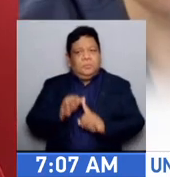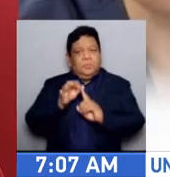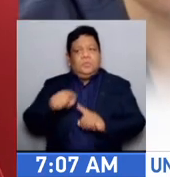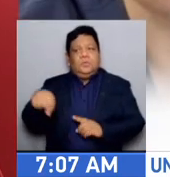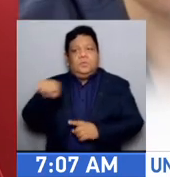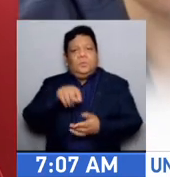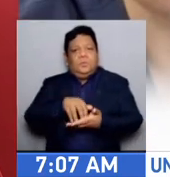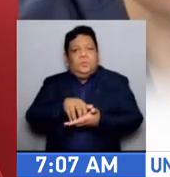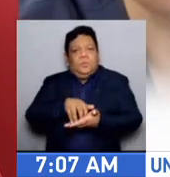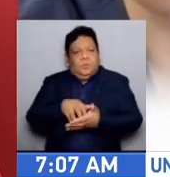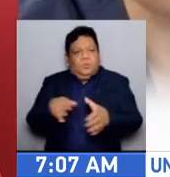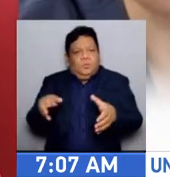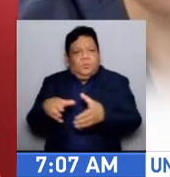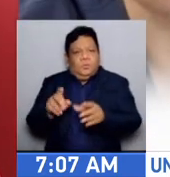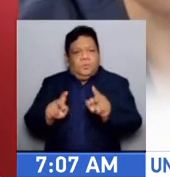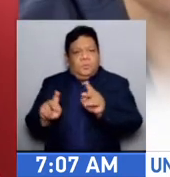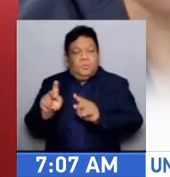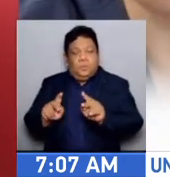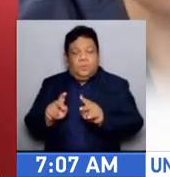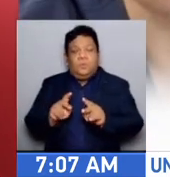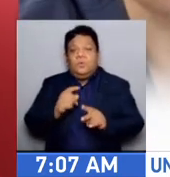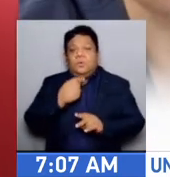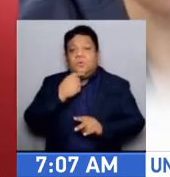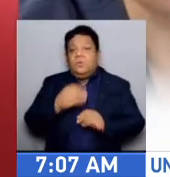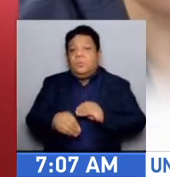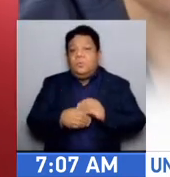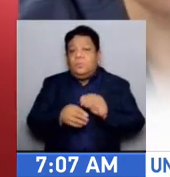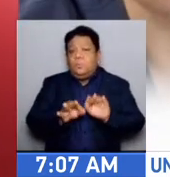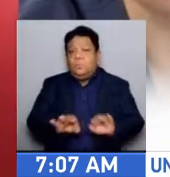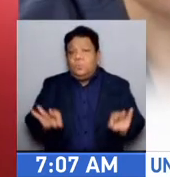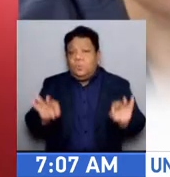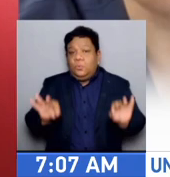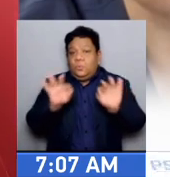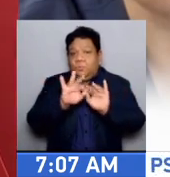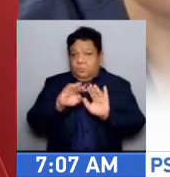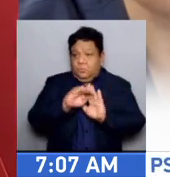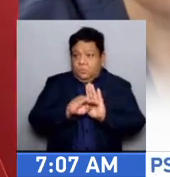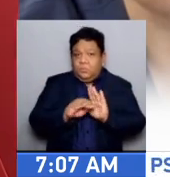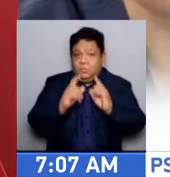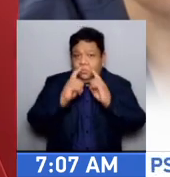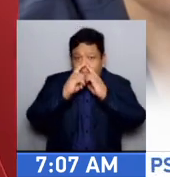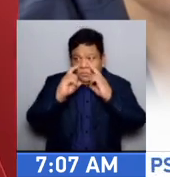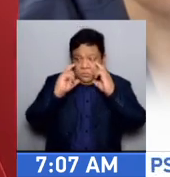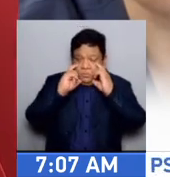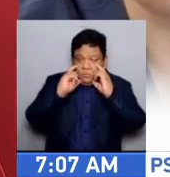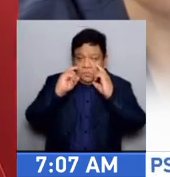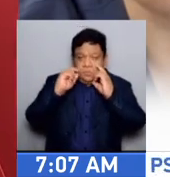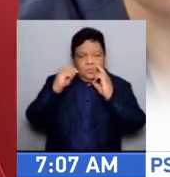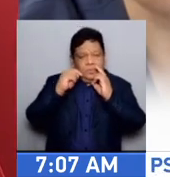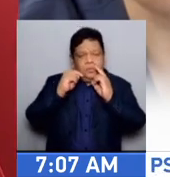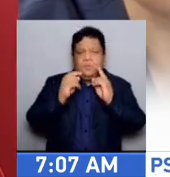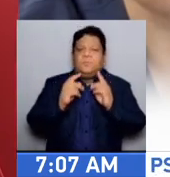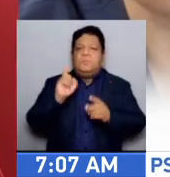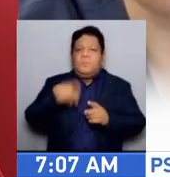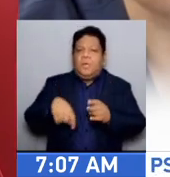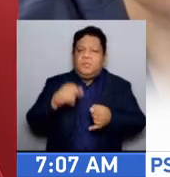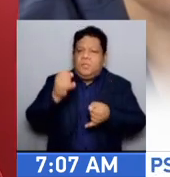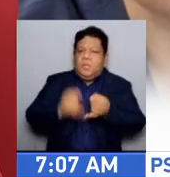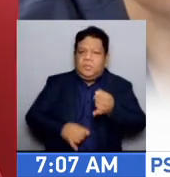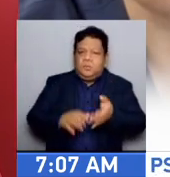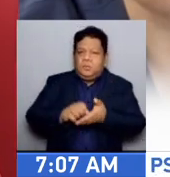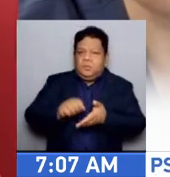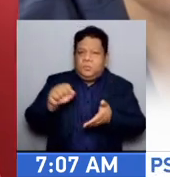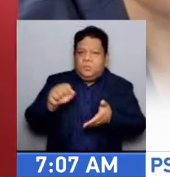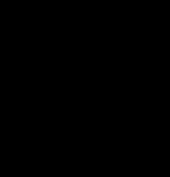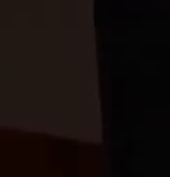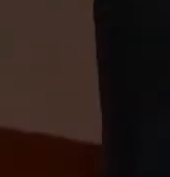sa lahat ng health protocol, ang pulisiya sa pagsusuot ng face mask ang dapat pinakahuling tinatanggal.